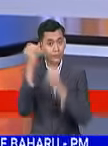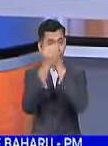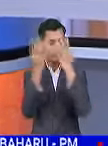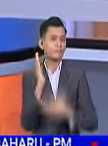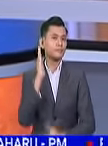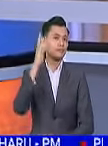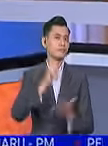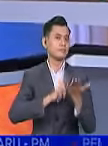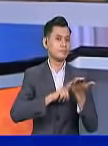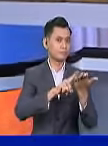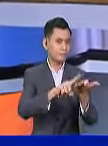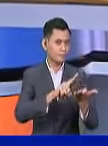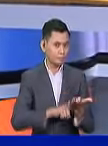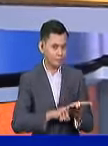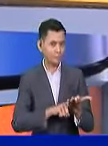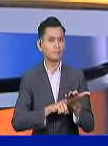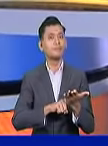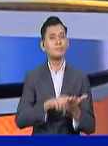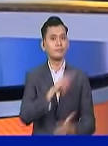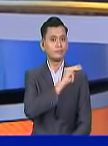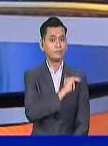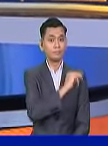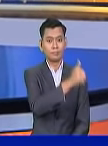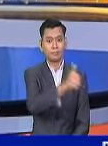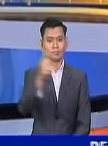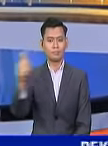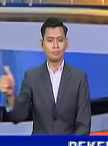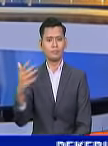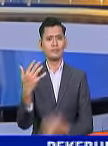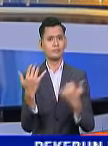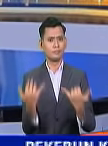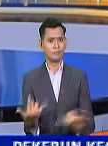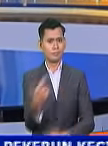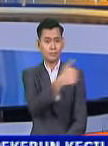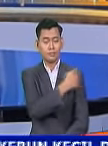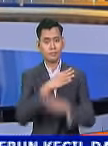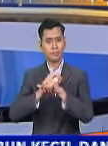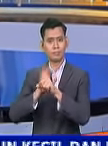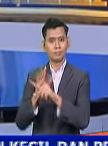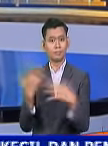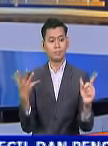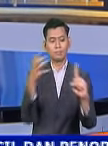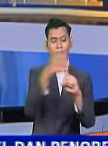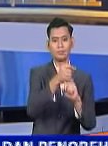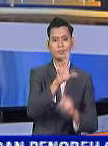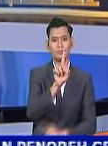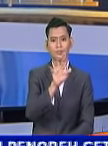itu akan dibincangkan di peringkat Kabinet meskipun kadar vaksinasi dewasa telah mencapai